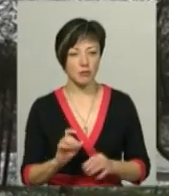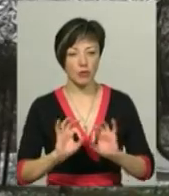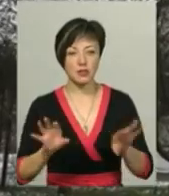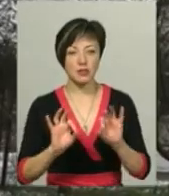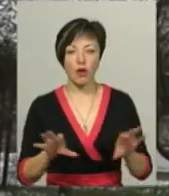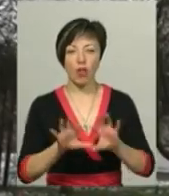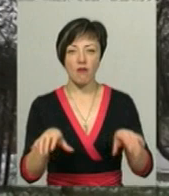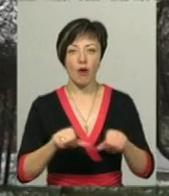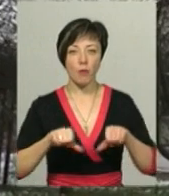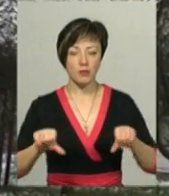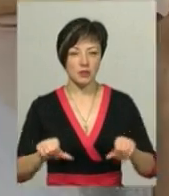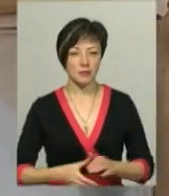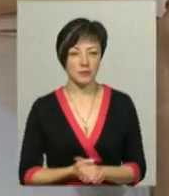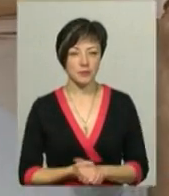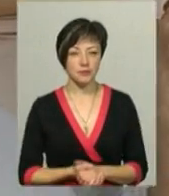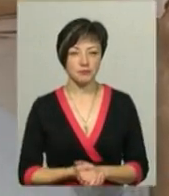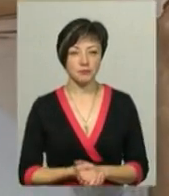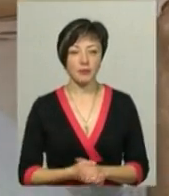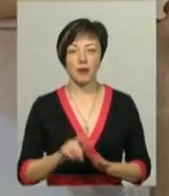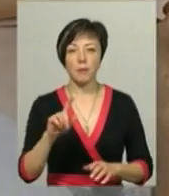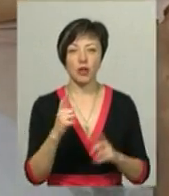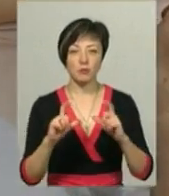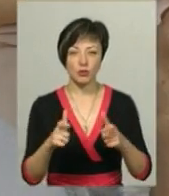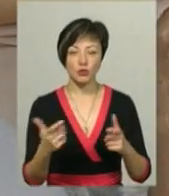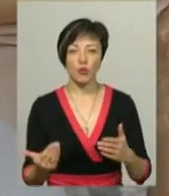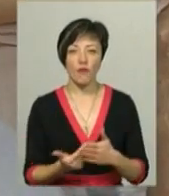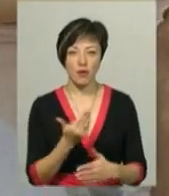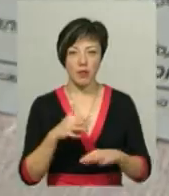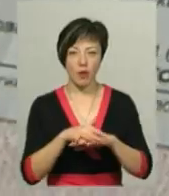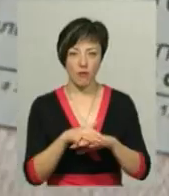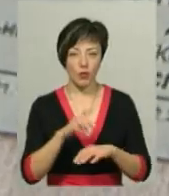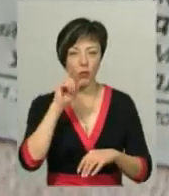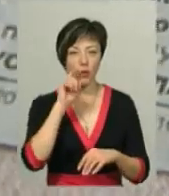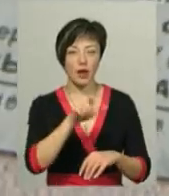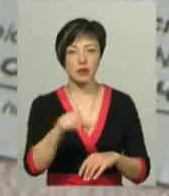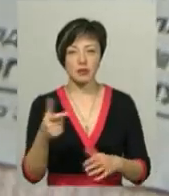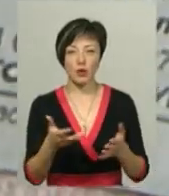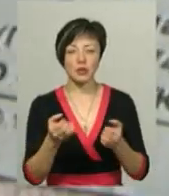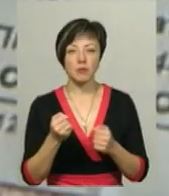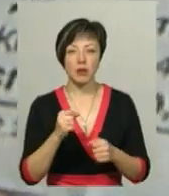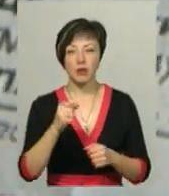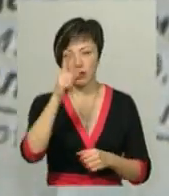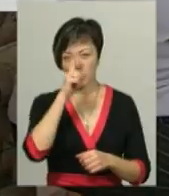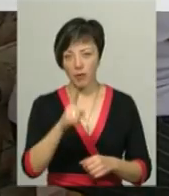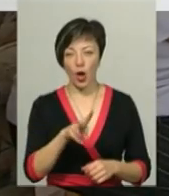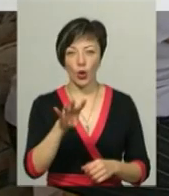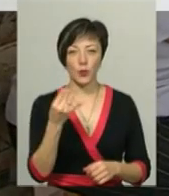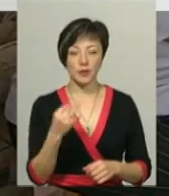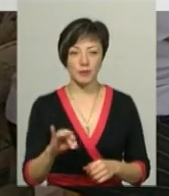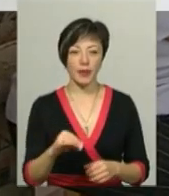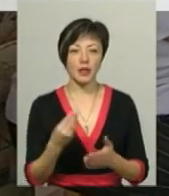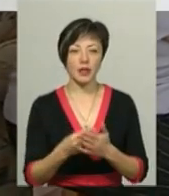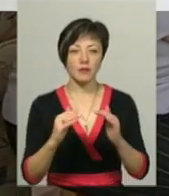пояснила голова комісії Оксана Кривенко. Перші платіжки з новими нарахуваннями українці отримають у лютому.